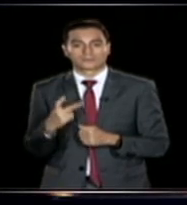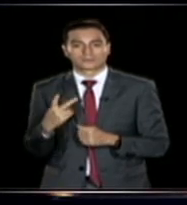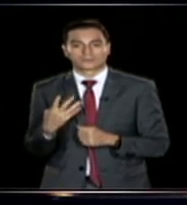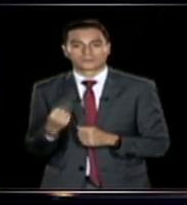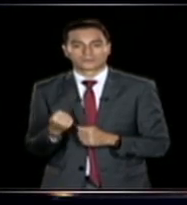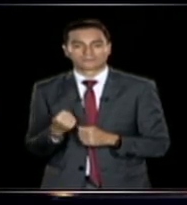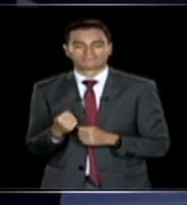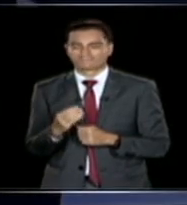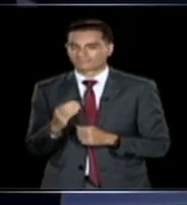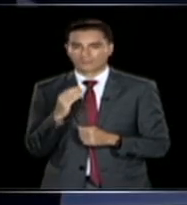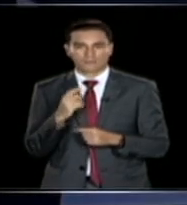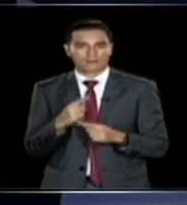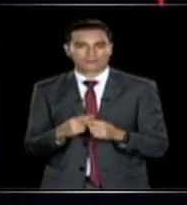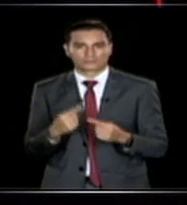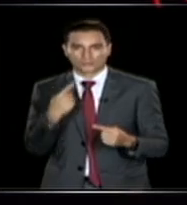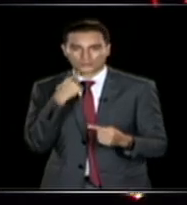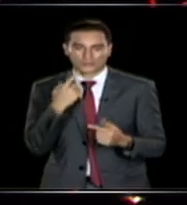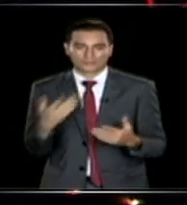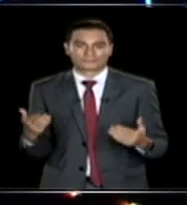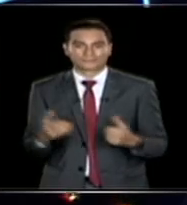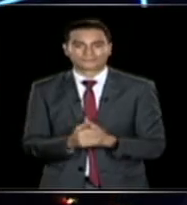142. إجابة خاطئة.